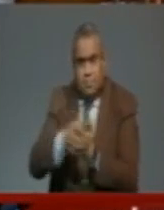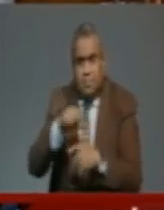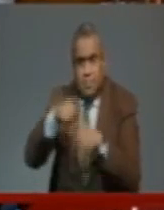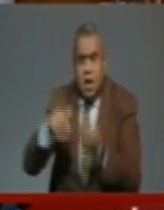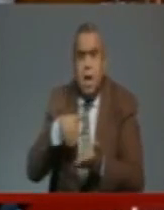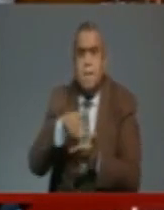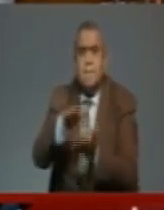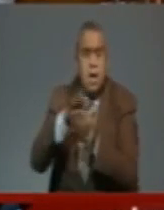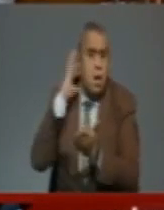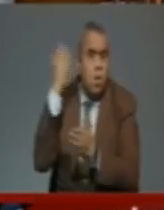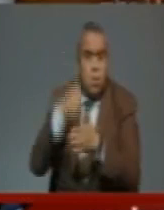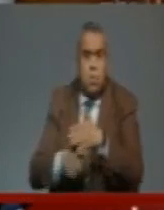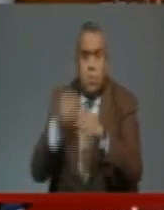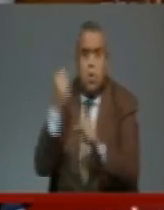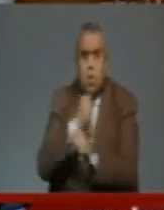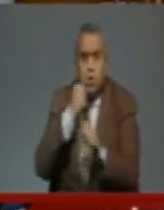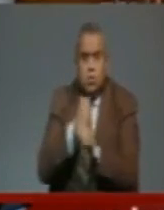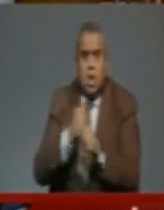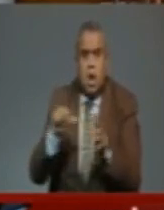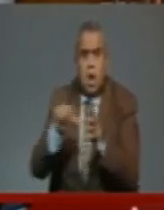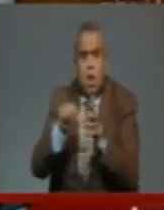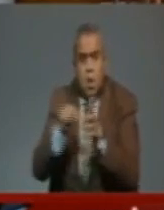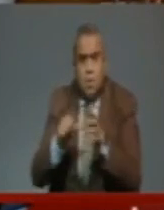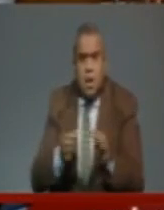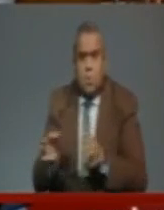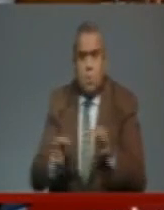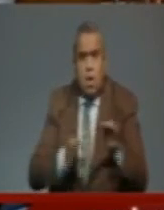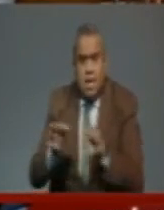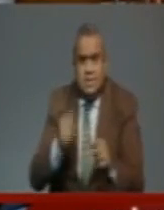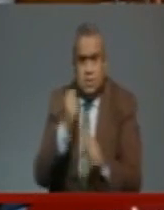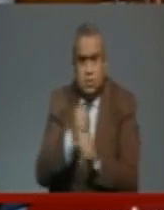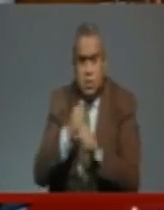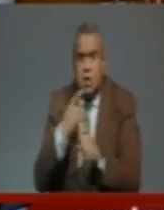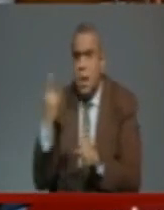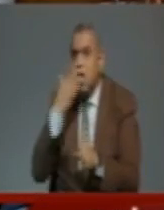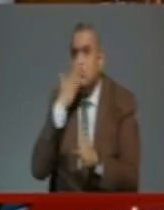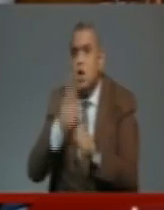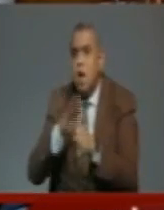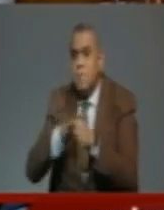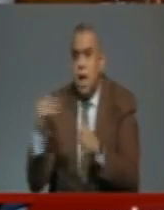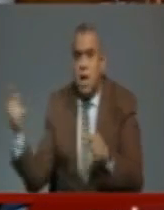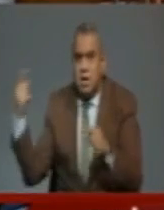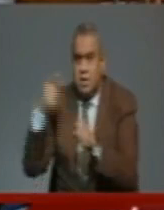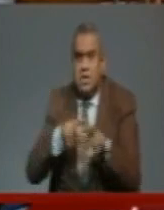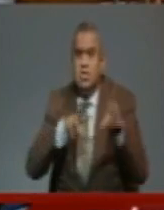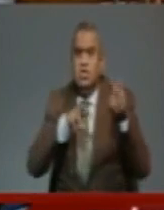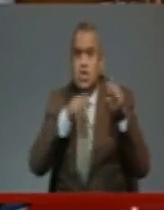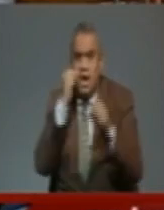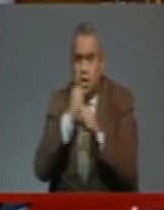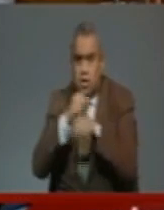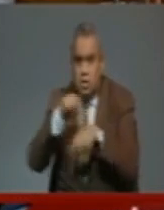ولكن كل العمال والمهندسين اللي بيجوا كل يوم الصبح للعاشر من رمضان من الشرقيه بيجوا